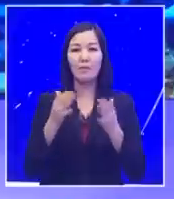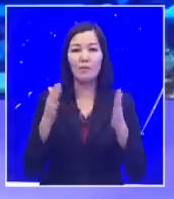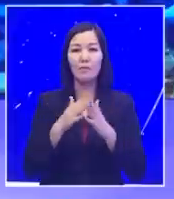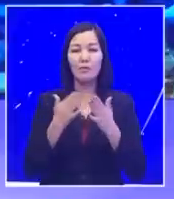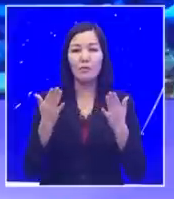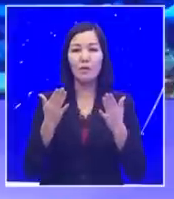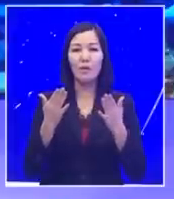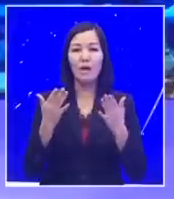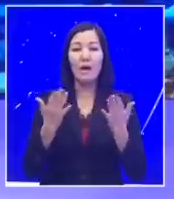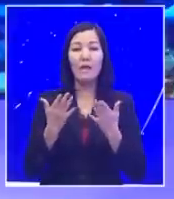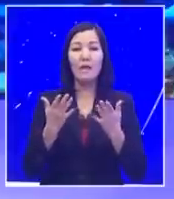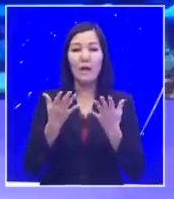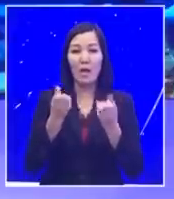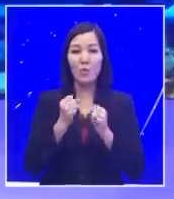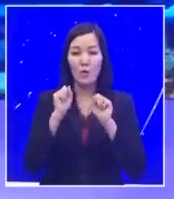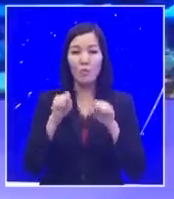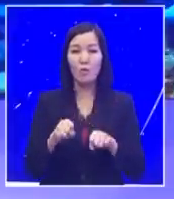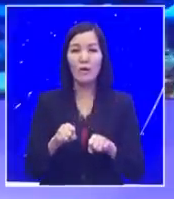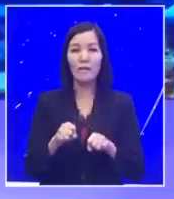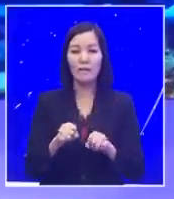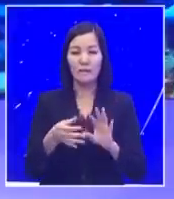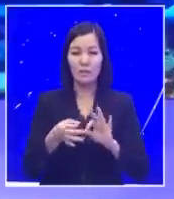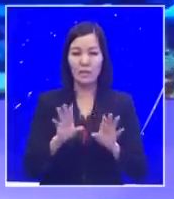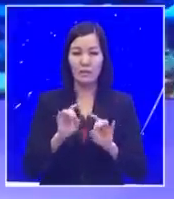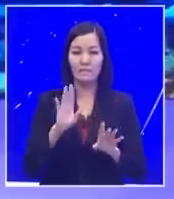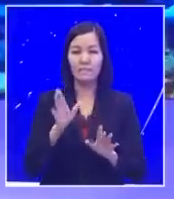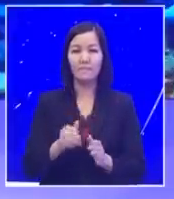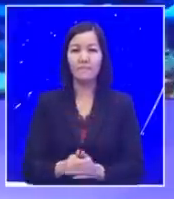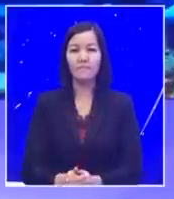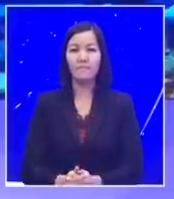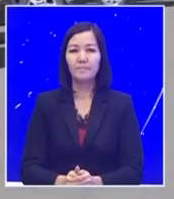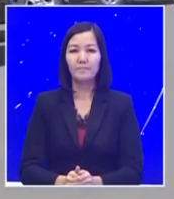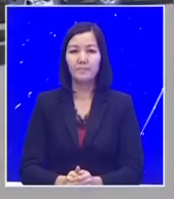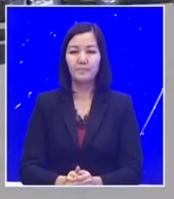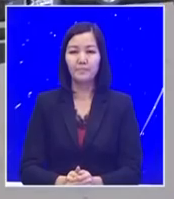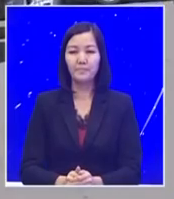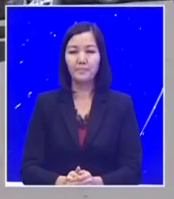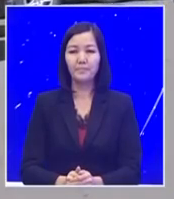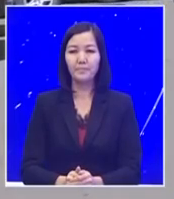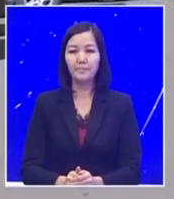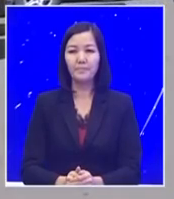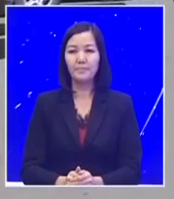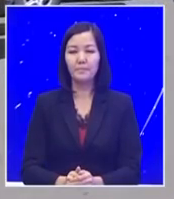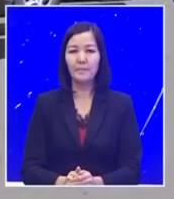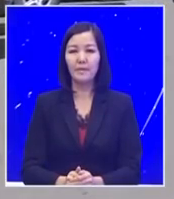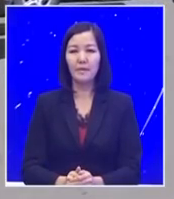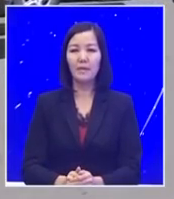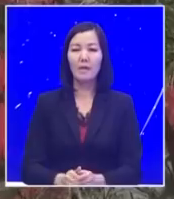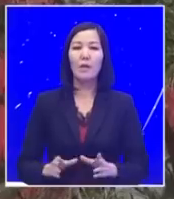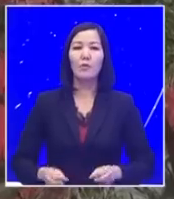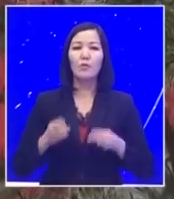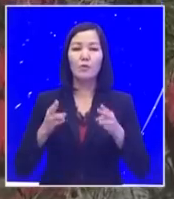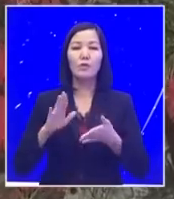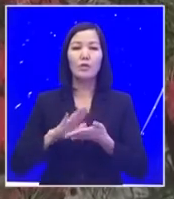Үй жайында төлемге қалай қол жеткізуге болады? Әмин Ақдайберген зерттеп көрді. Төтенше жағдай